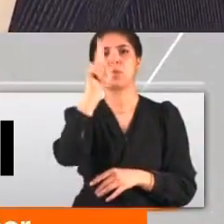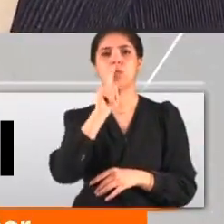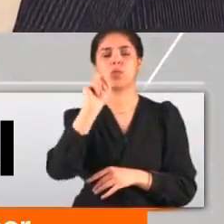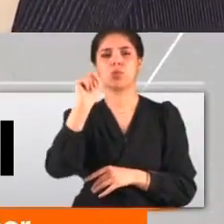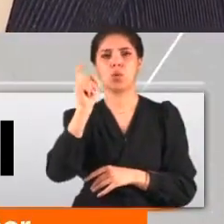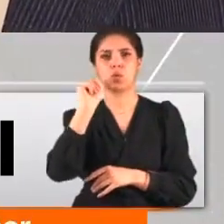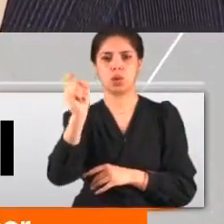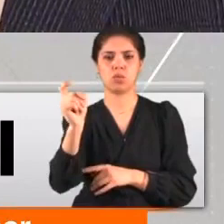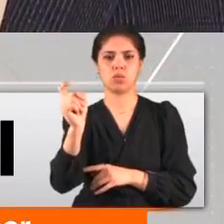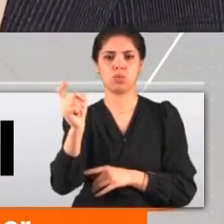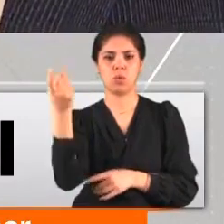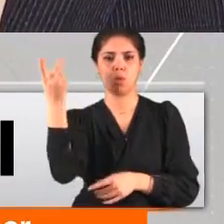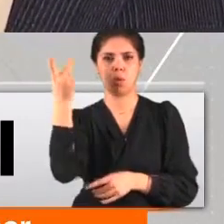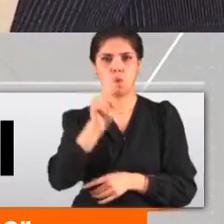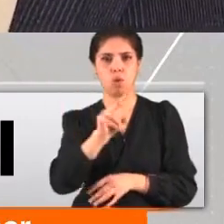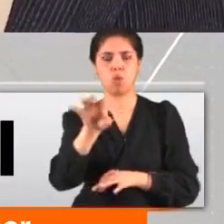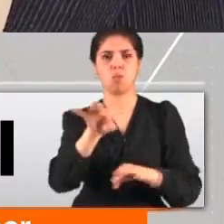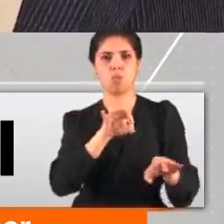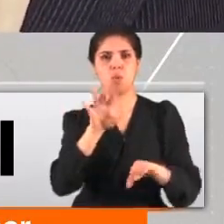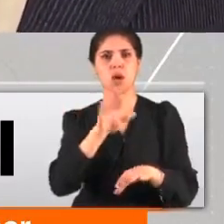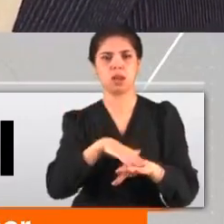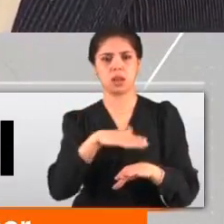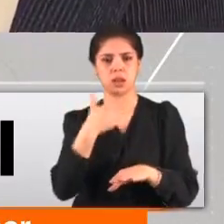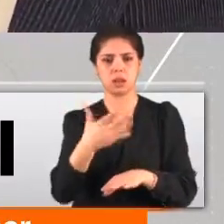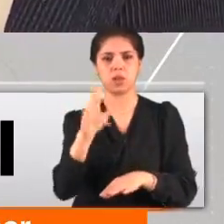38.199 ölü muayenesi işlemi yaptık.